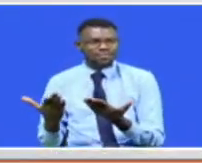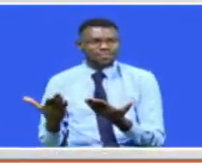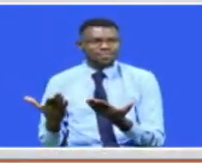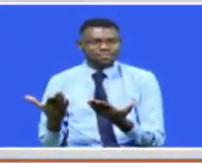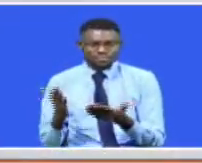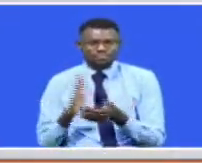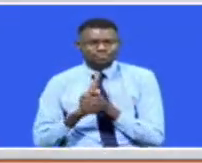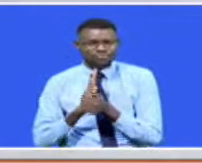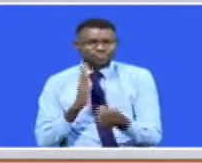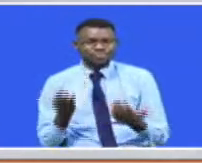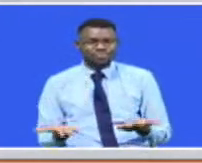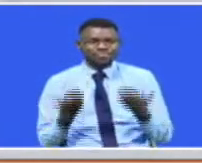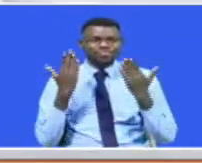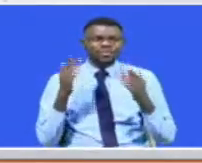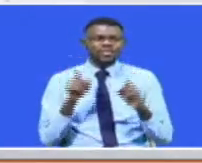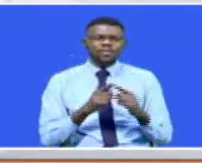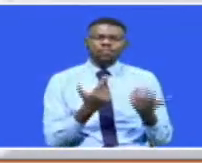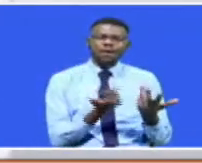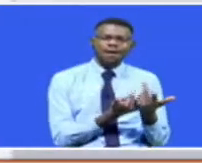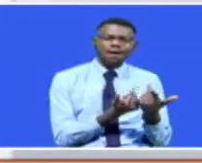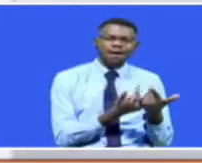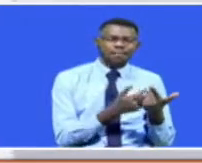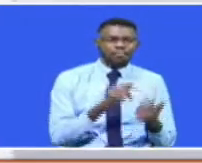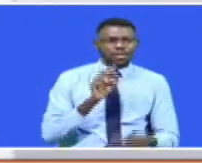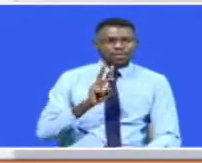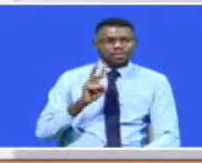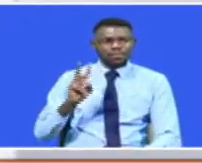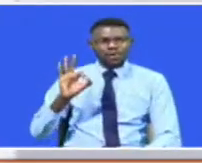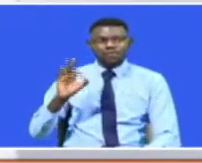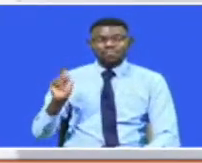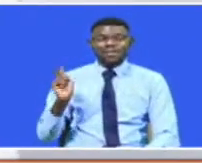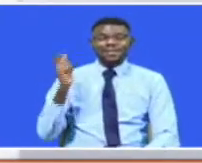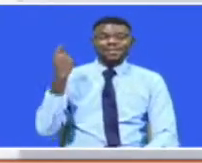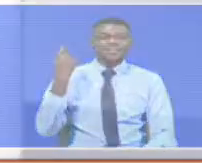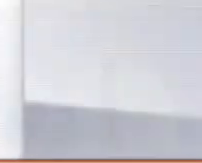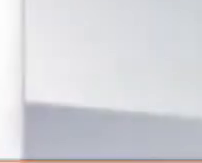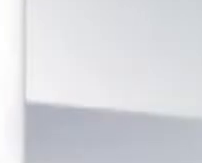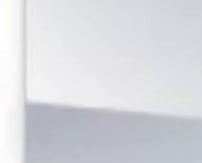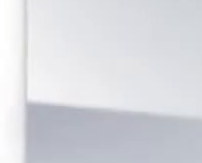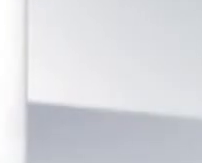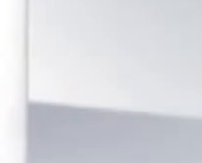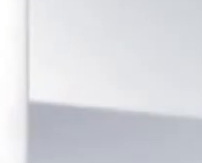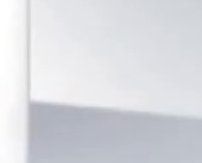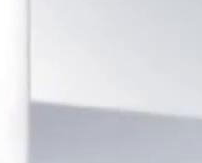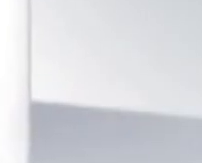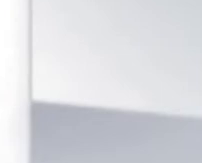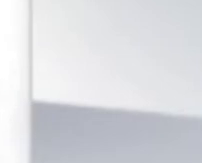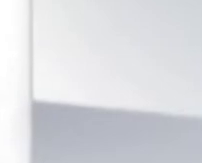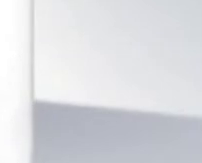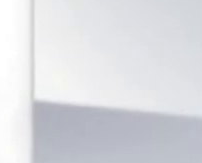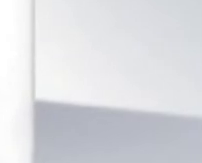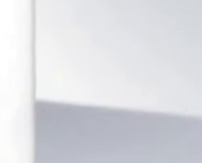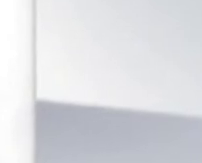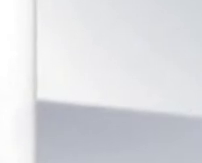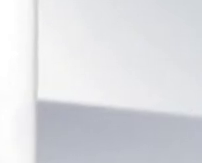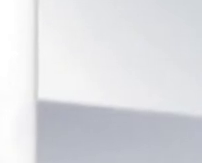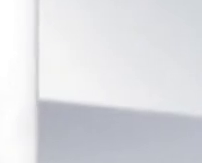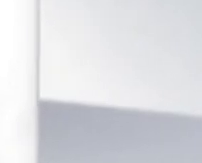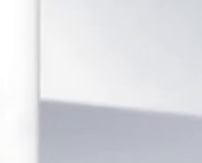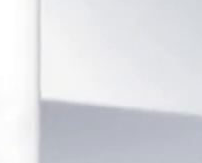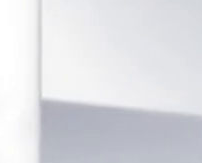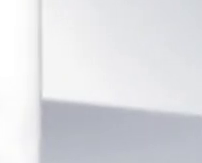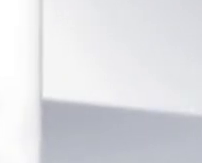levels. Kulingana na takwimu za shirika la WWF Kenya, katika kipindi cha mwaka 2022 kuliripotiwa